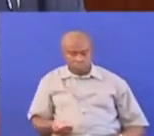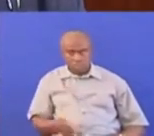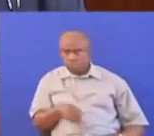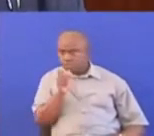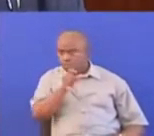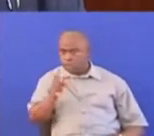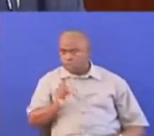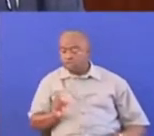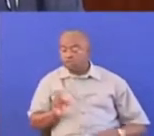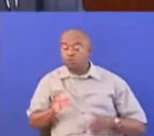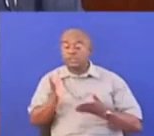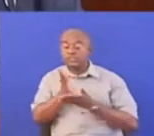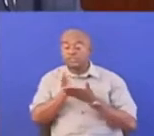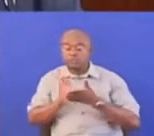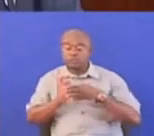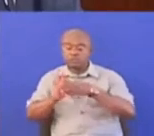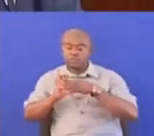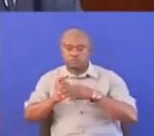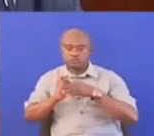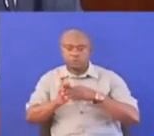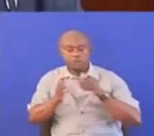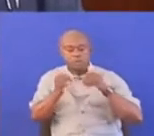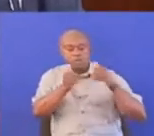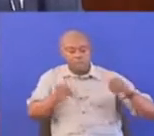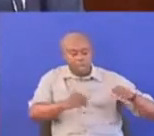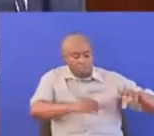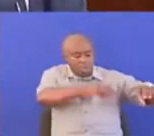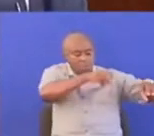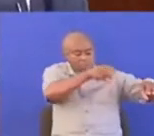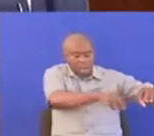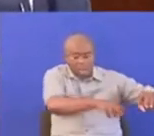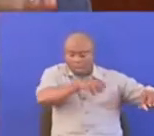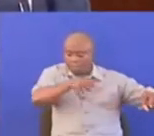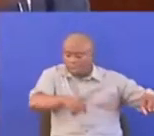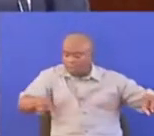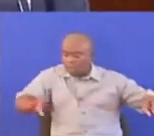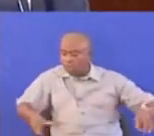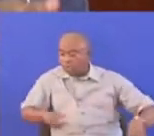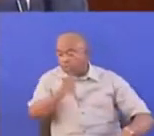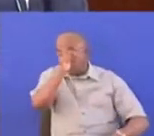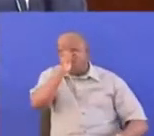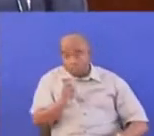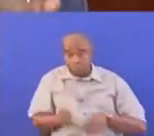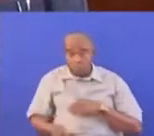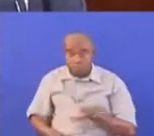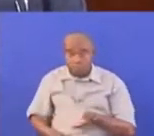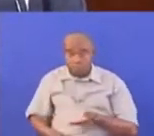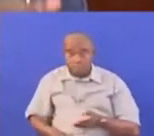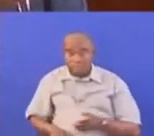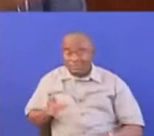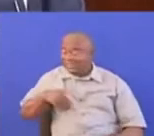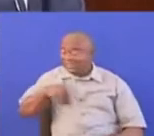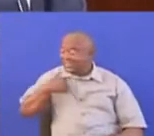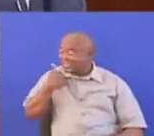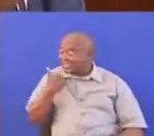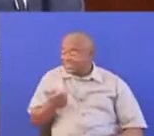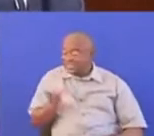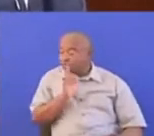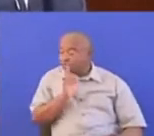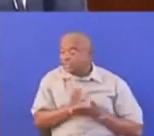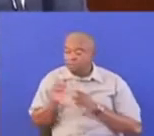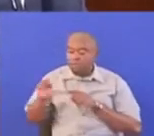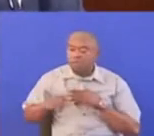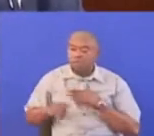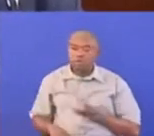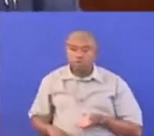Wananchi wawe sehemu ya kuweka mipaka ambayo na wao wataiheshimu, ili kesho tukirudi sisi tusiwe sehemu ya hiyo